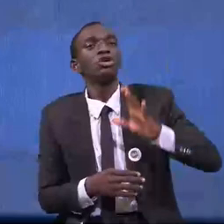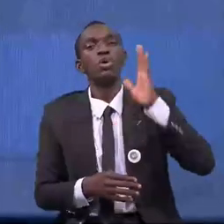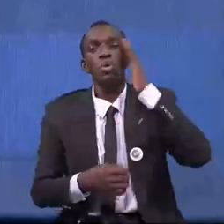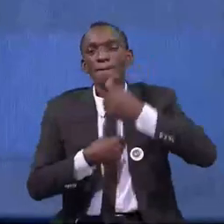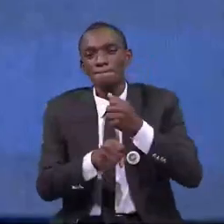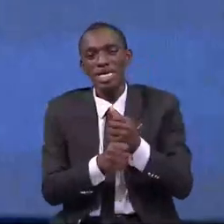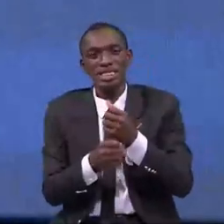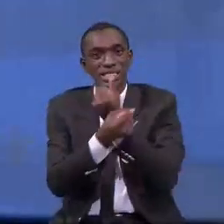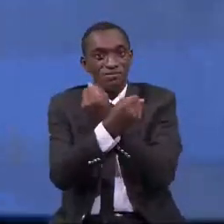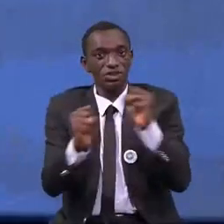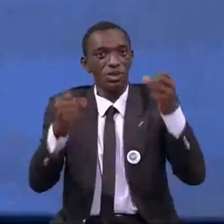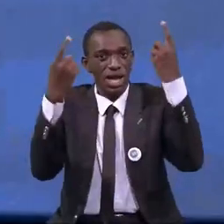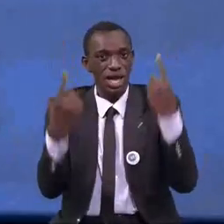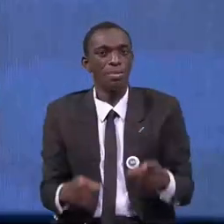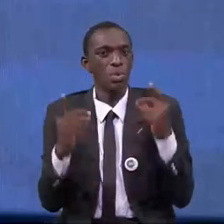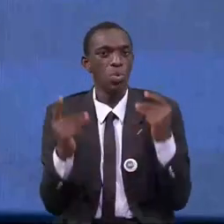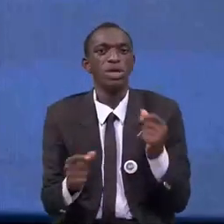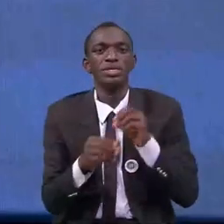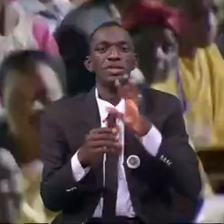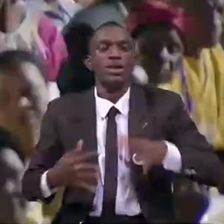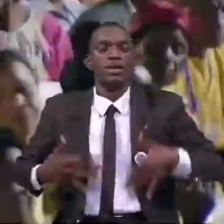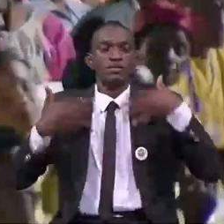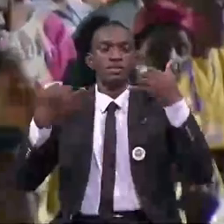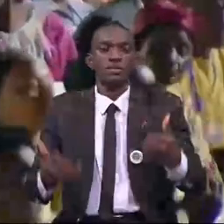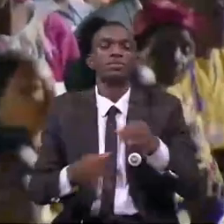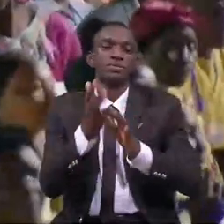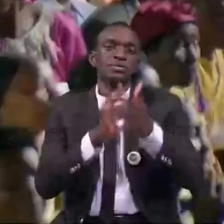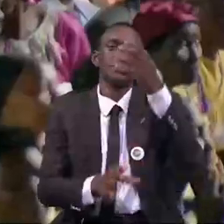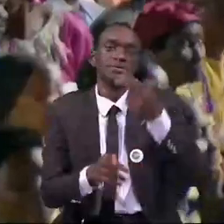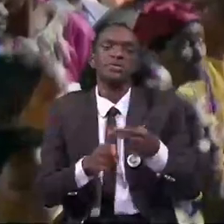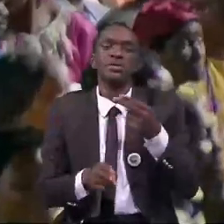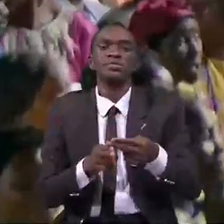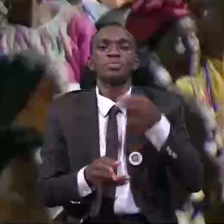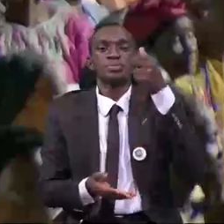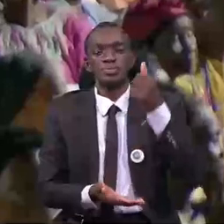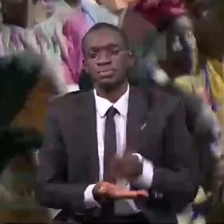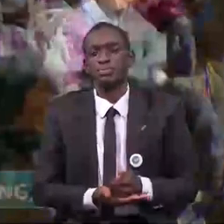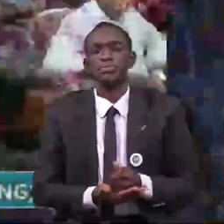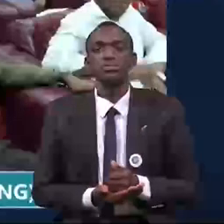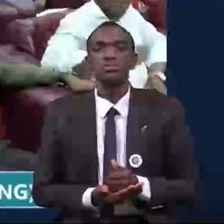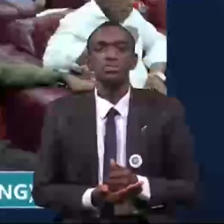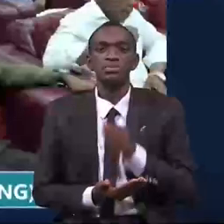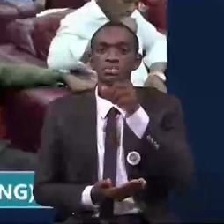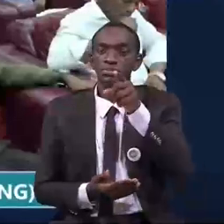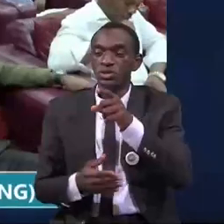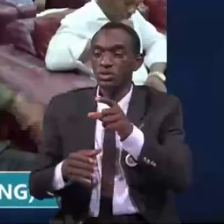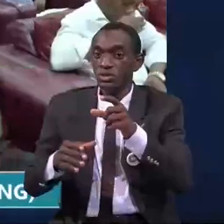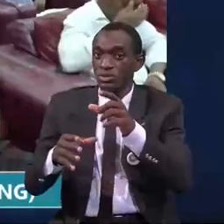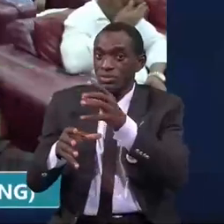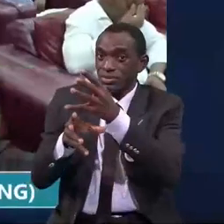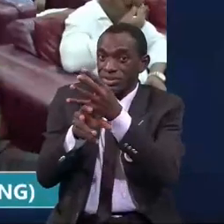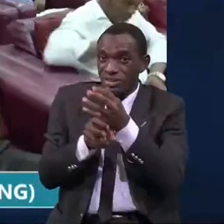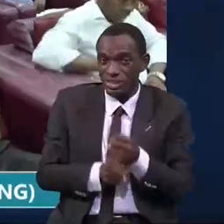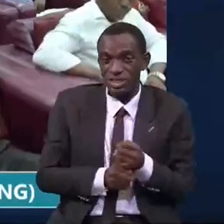cherche et vous allez tout faire pour que vous ayez le salut ce soir au nom de Jésus-Christ